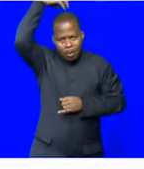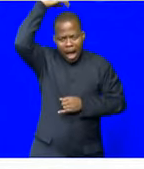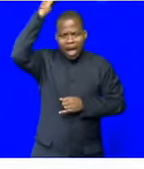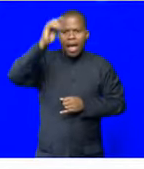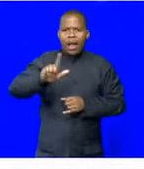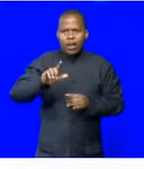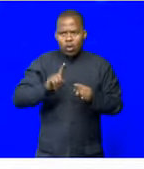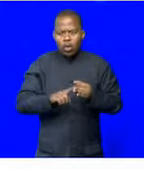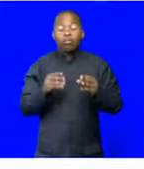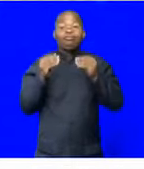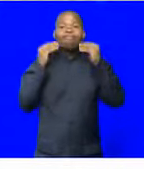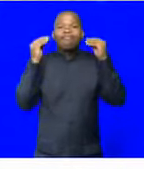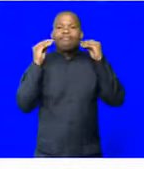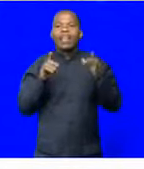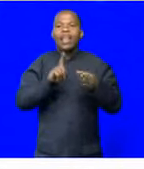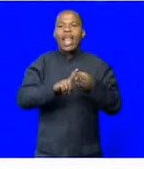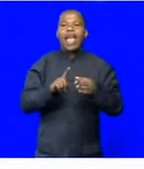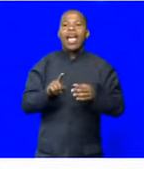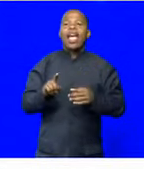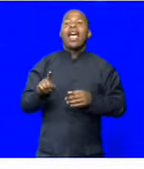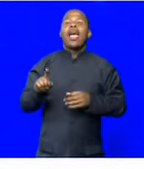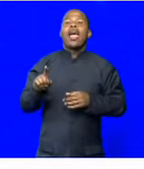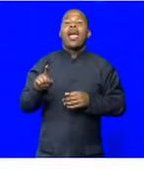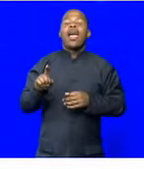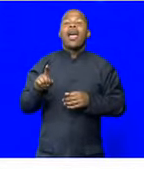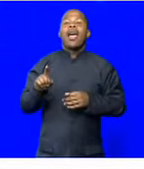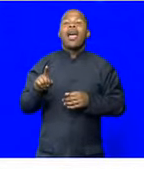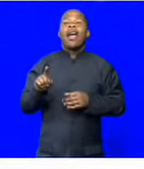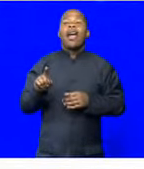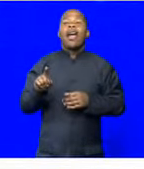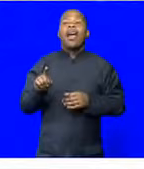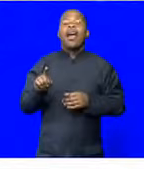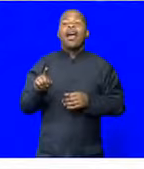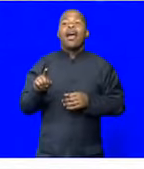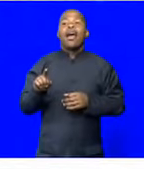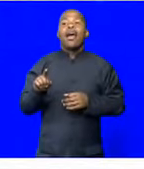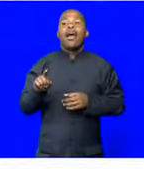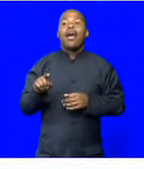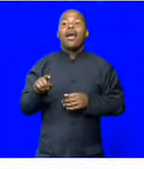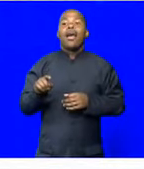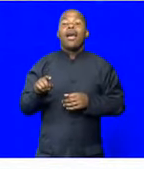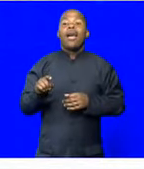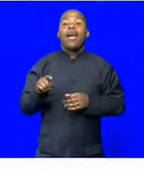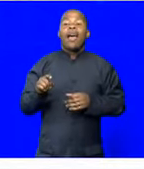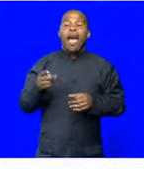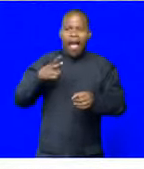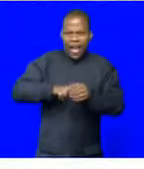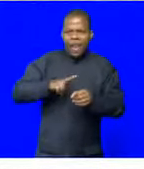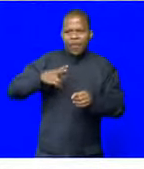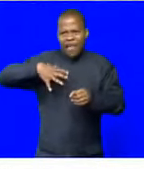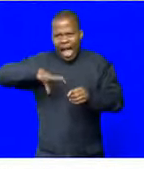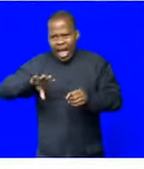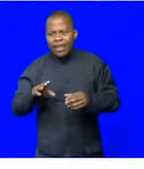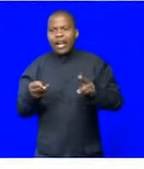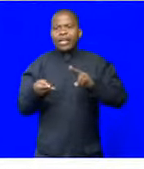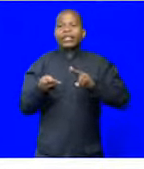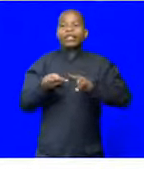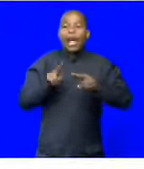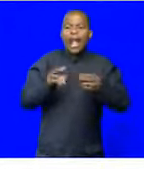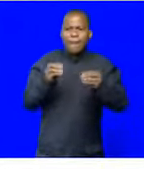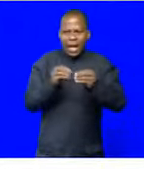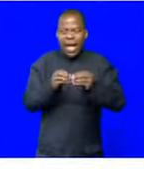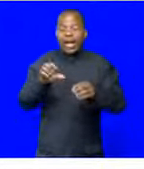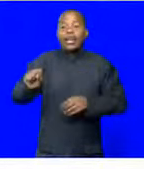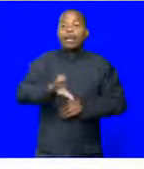Standard Bank alone. So ngacabanga ngabantu lababuya ku South Africa ne Standard Bank South Africa sikhona la uto participate nathi.